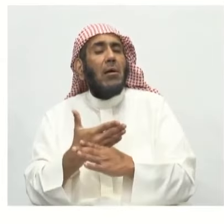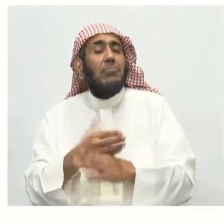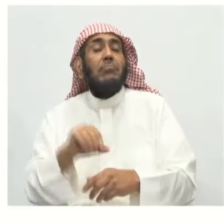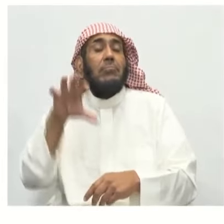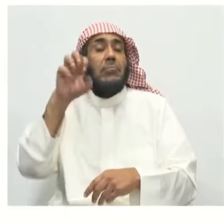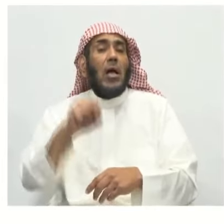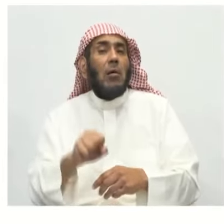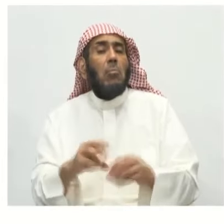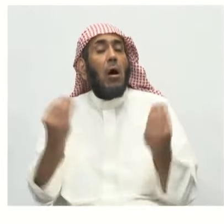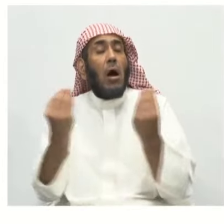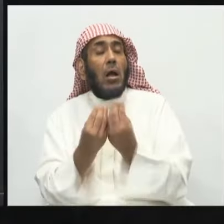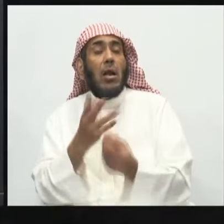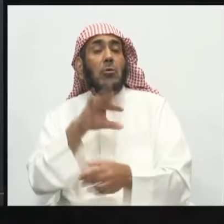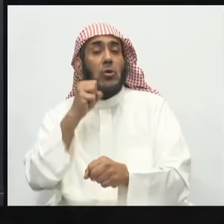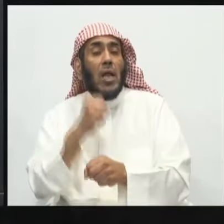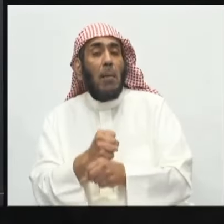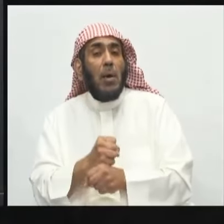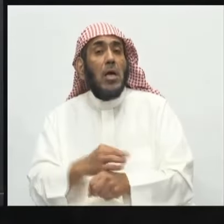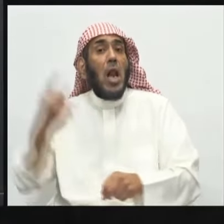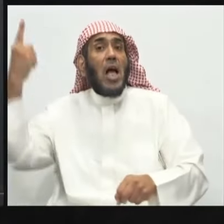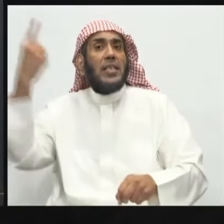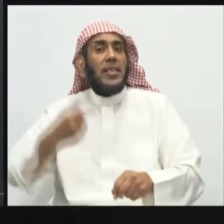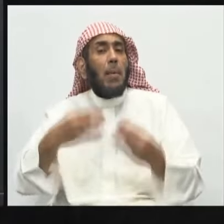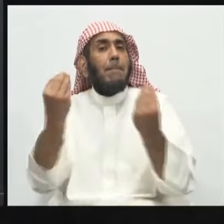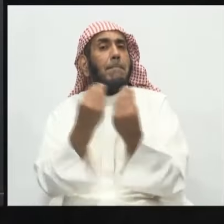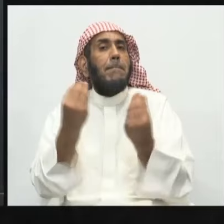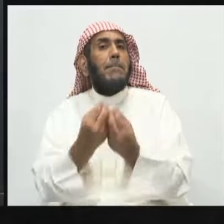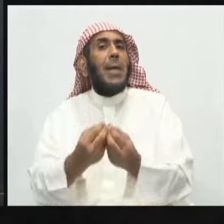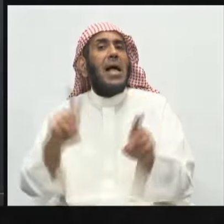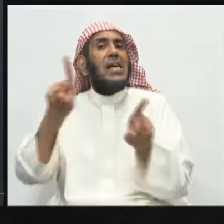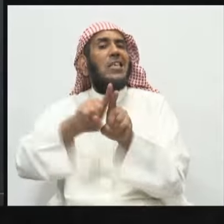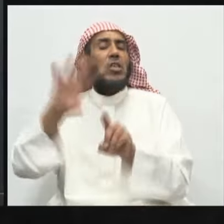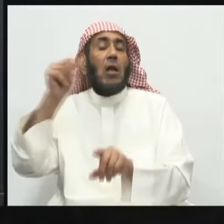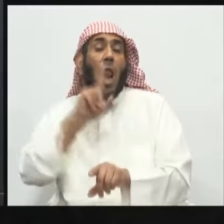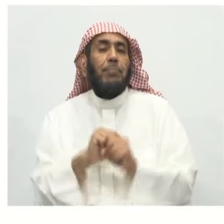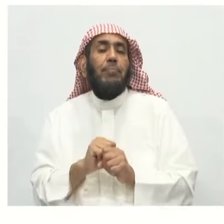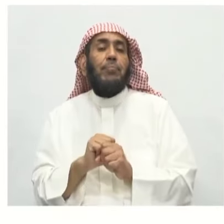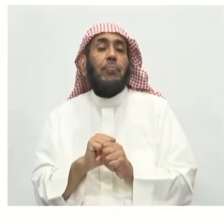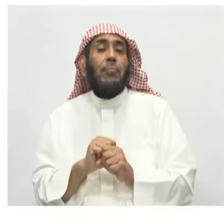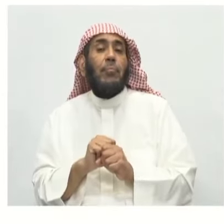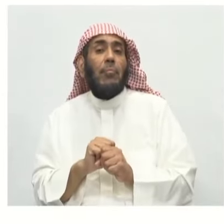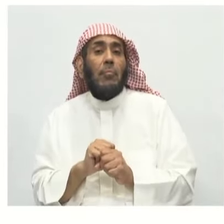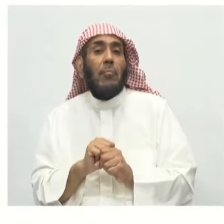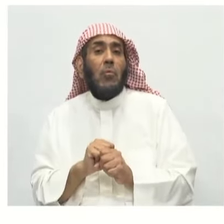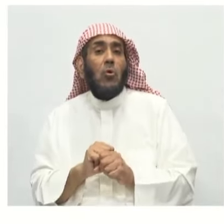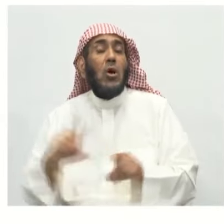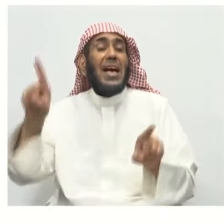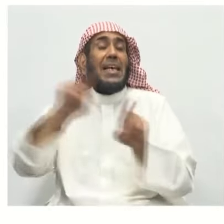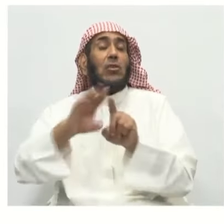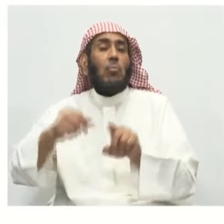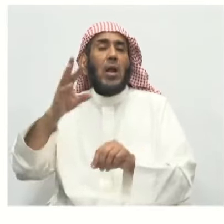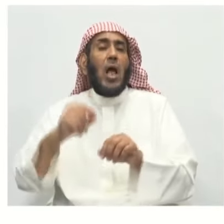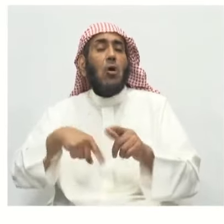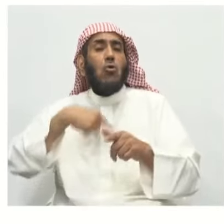نعم قرن النبي صلى الله عليه وسلم السحر بالشرك لاحظوا في الحديث الشرك بالله